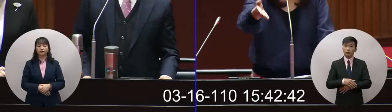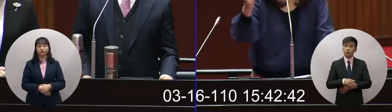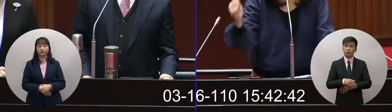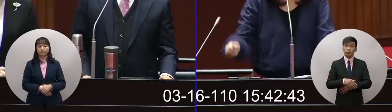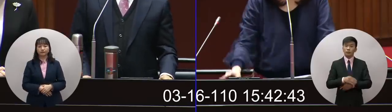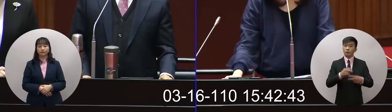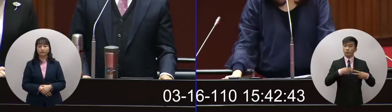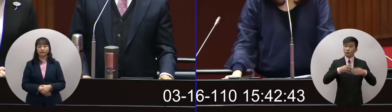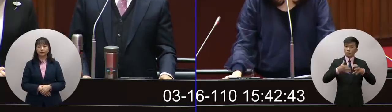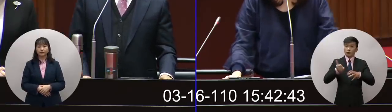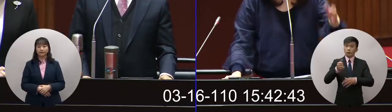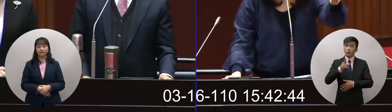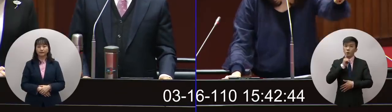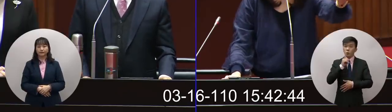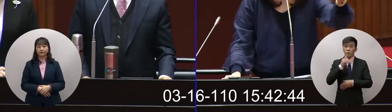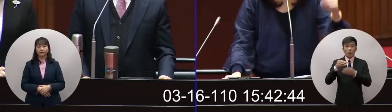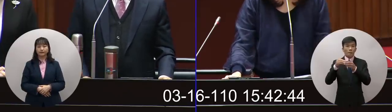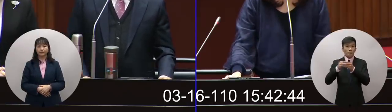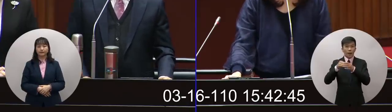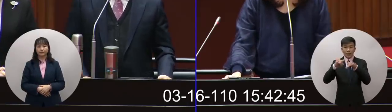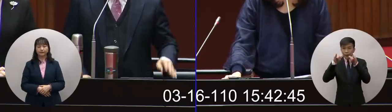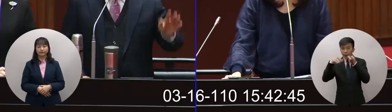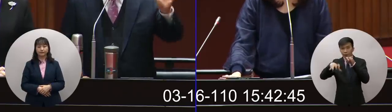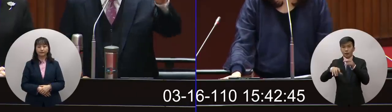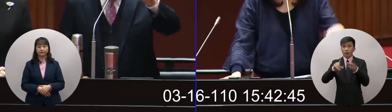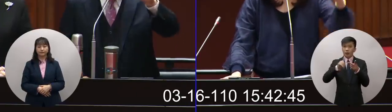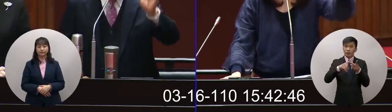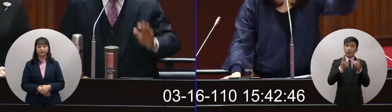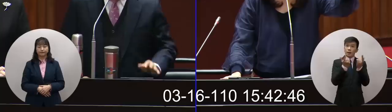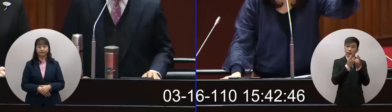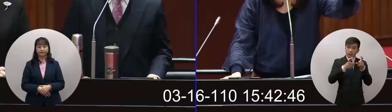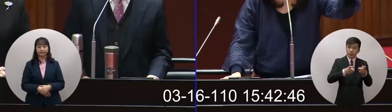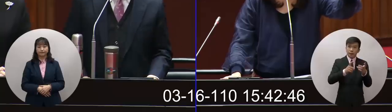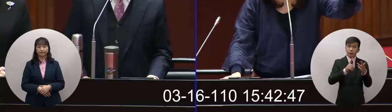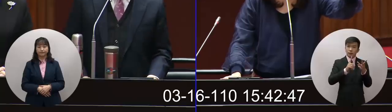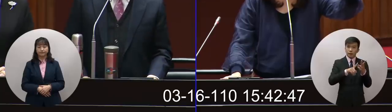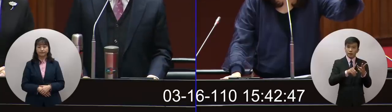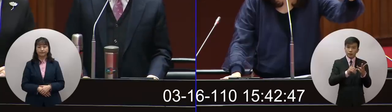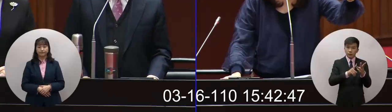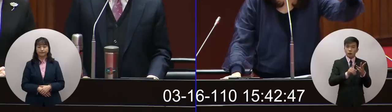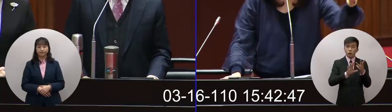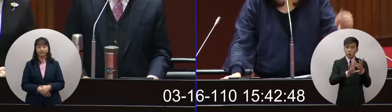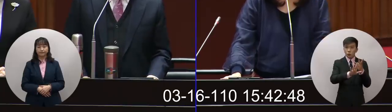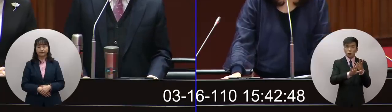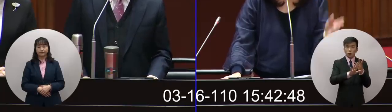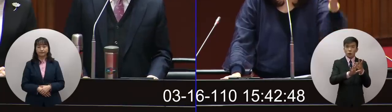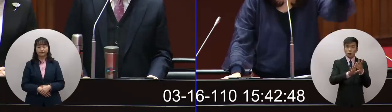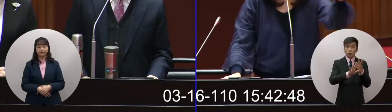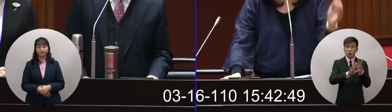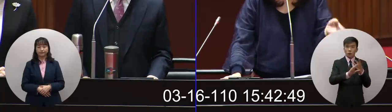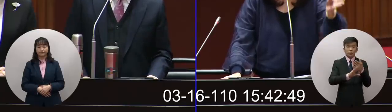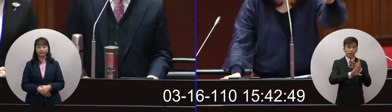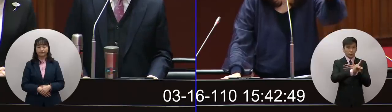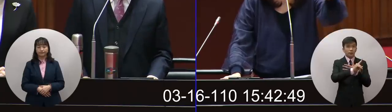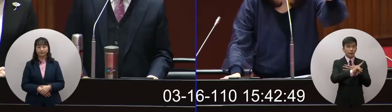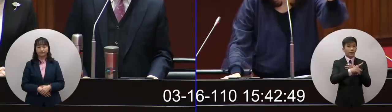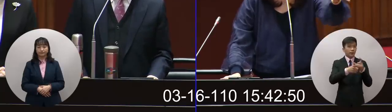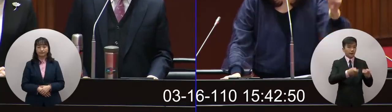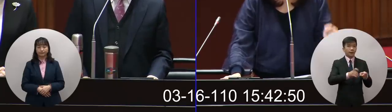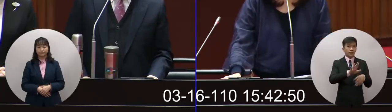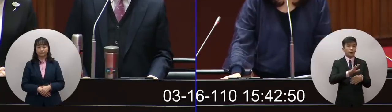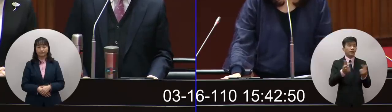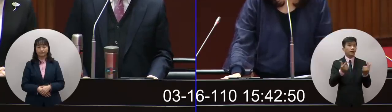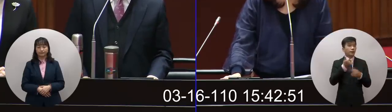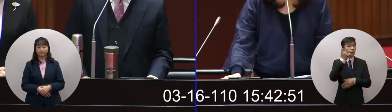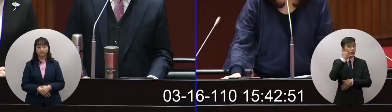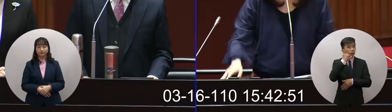统讲到麦寮，然后之前有人讲台北港，有人讲这个这个新，另外还有像这个基